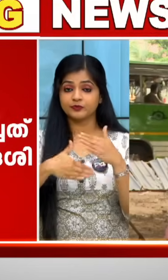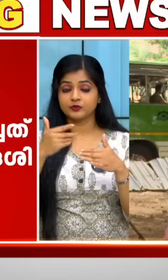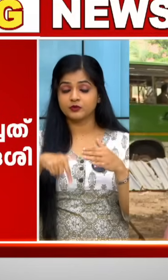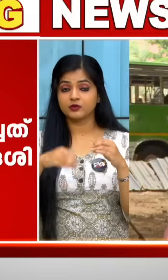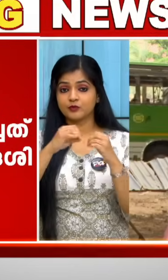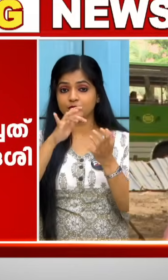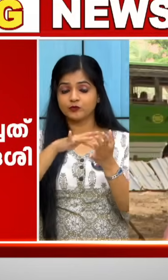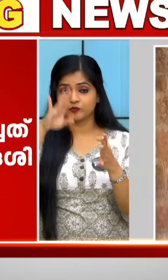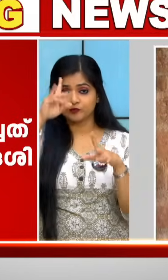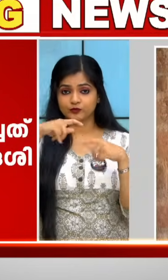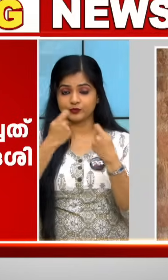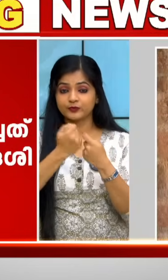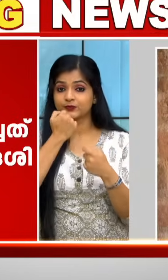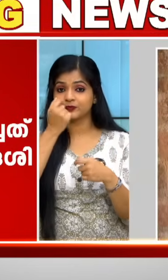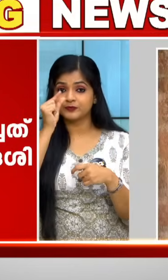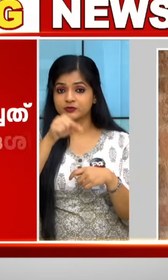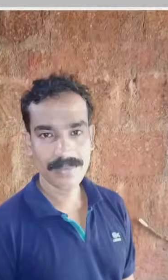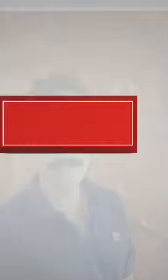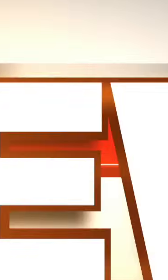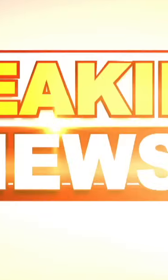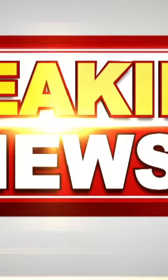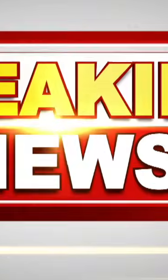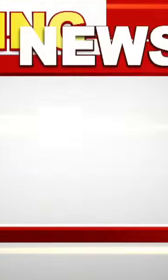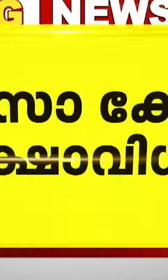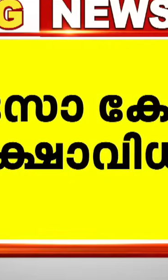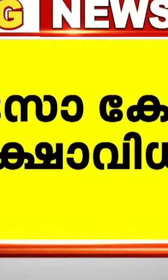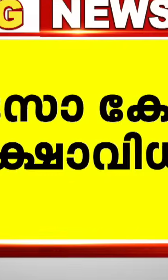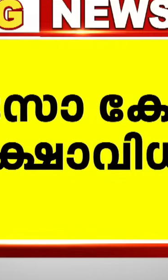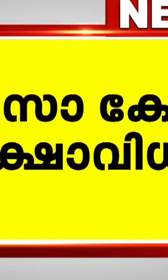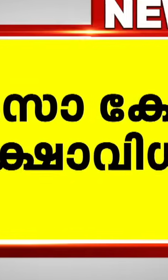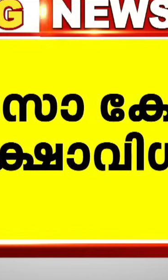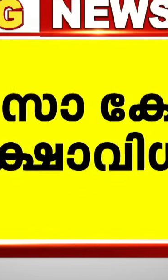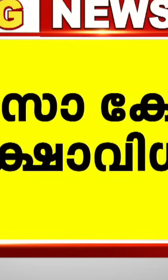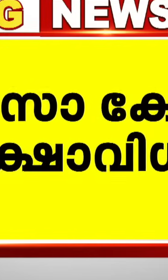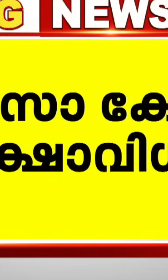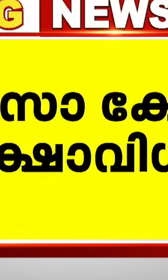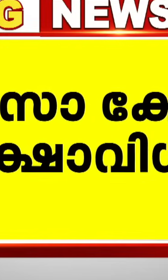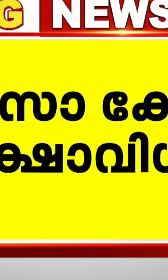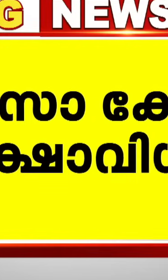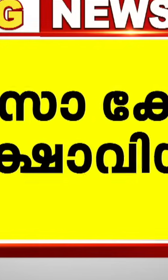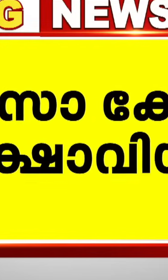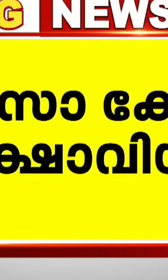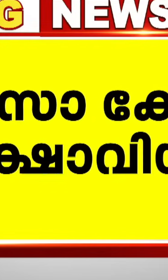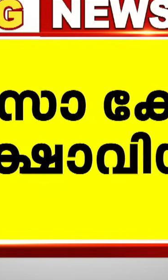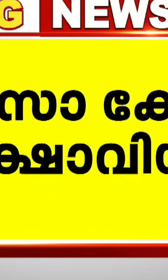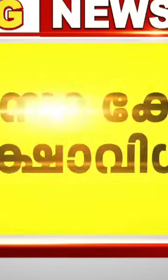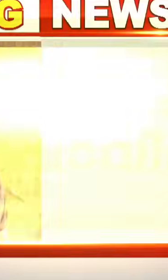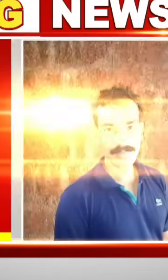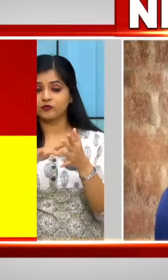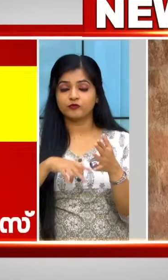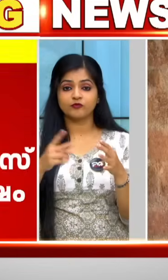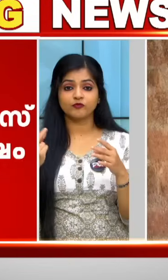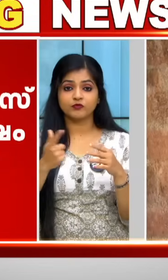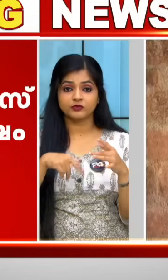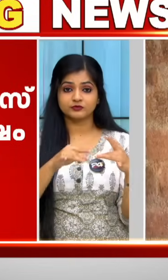പോലീസ് ഇയാൾക്കെതിരെ കേസെടുക്കുകയും അറസ്റ്റ് ചെയ്യുകയും ചെയ്തത്. ഇക്കാര്യത്തിലാണ് നിലവിൽ കൊയിലാണ്ടി ഫാസ്റ്റ് ട്രാക്ക് കോടതിയുടെ വിധി